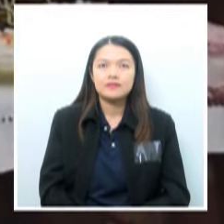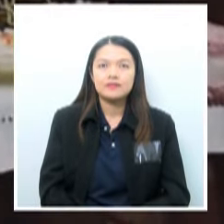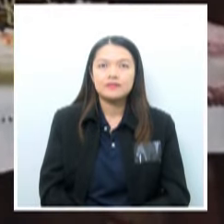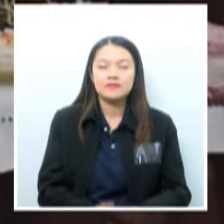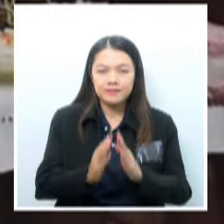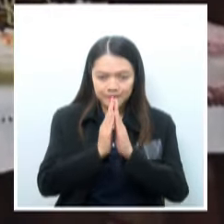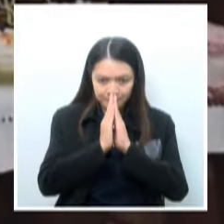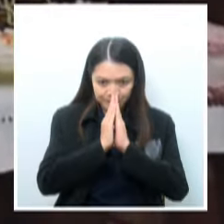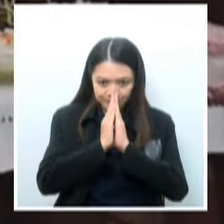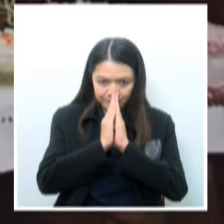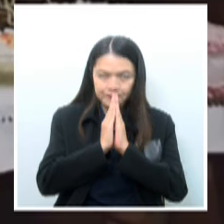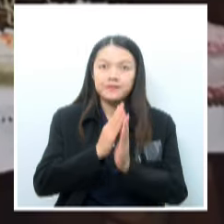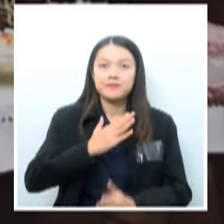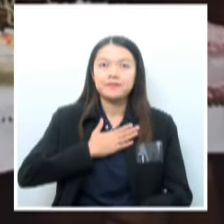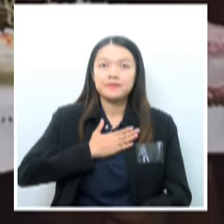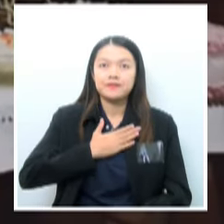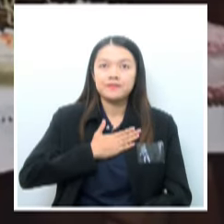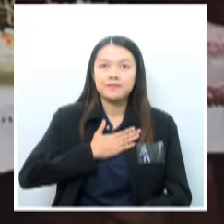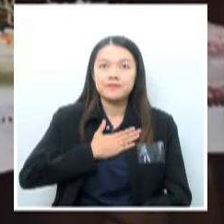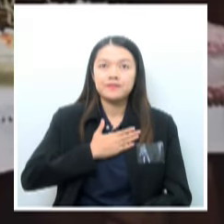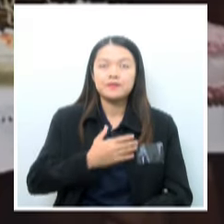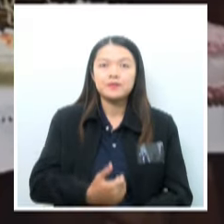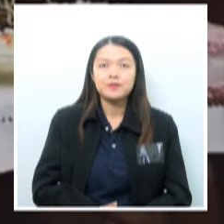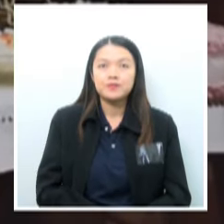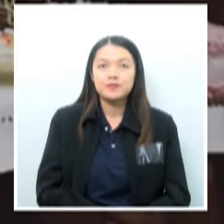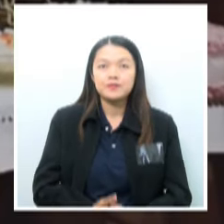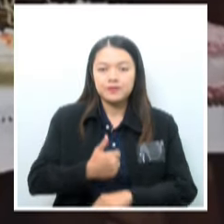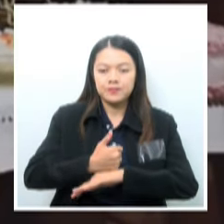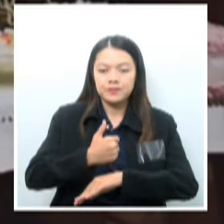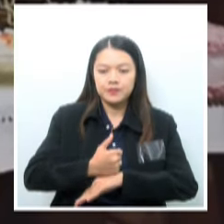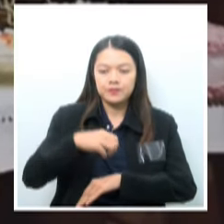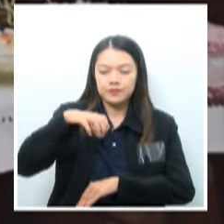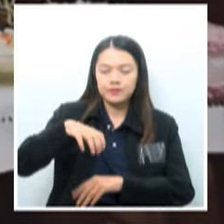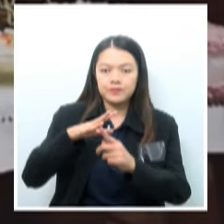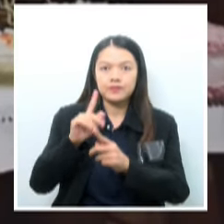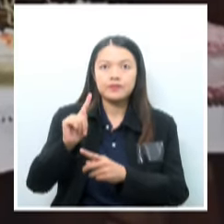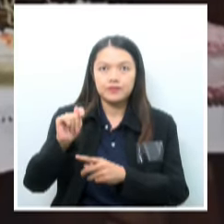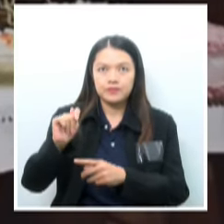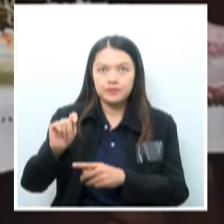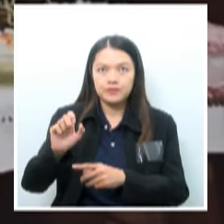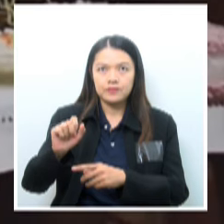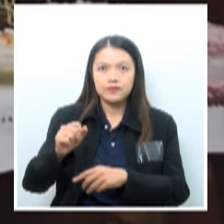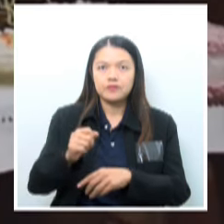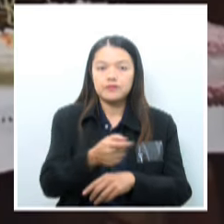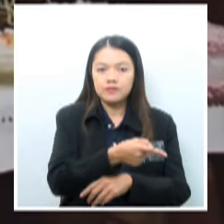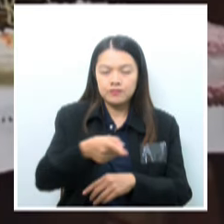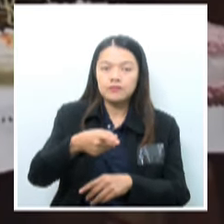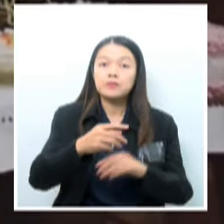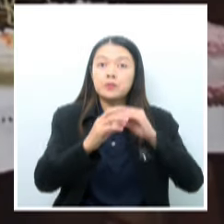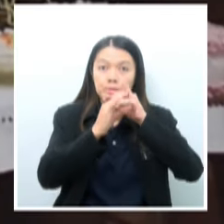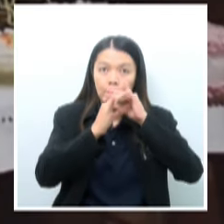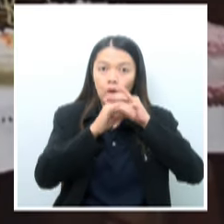สวัสดีค่ะดิฉันนางช่อชบาชื่นบานผู้อำนวยการสำนักงานเขตพื้นที่การศึกษาประถมศึกษาระยองเขต